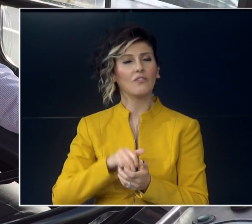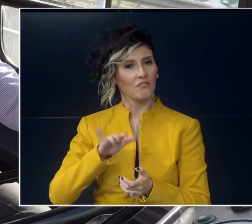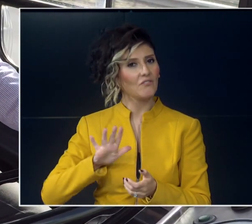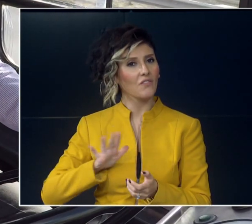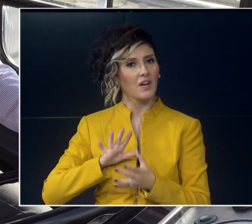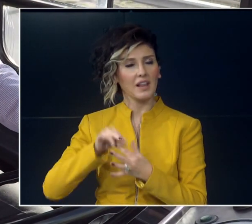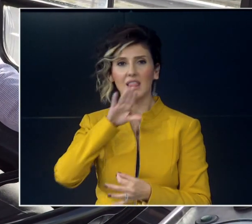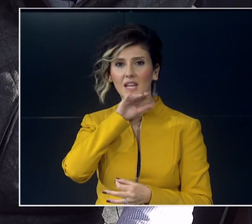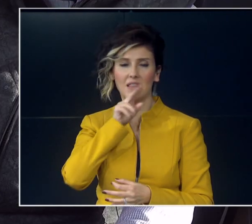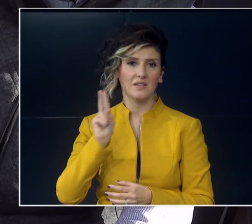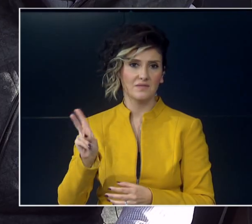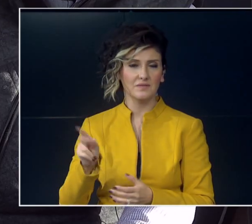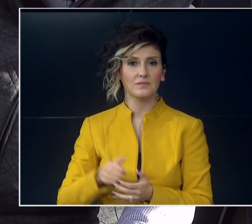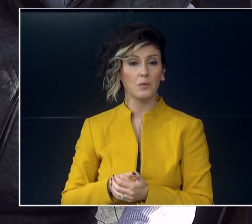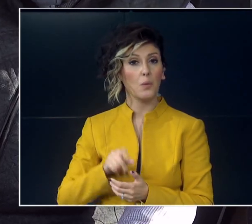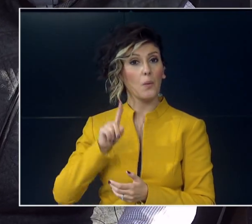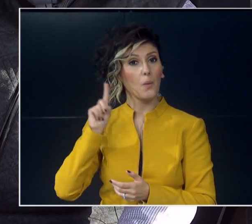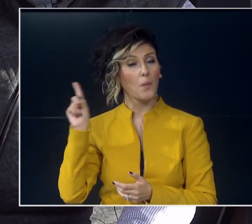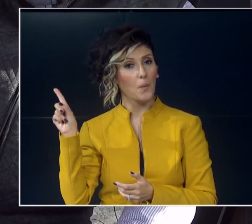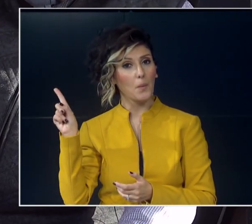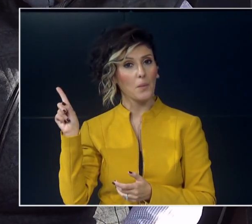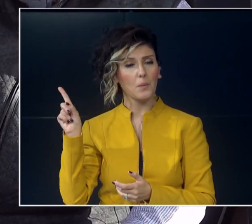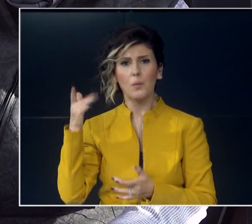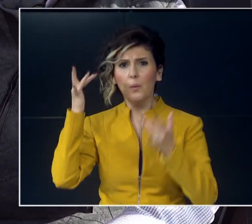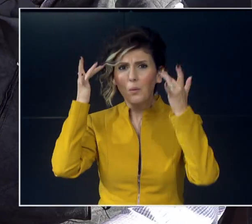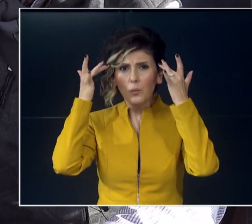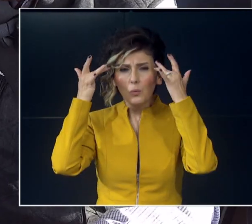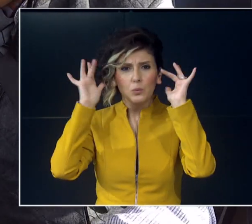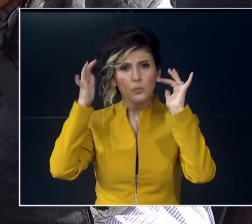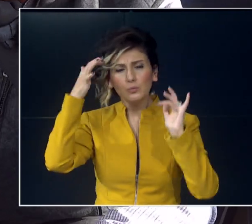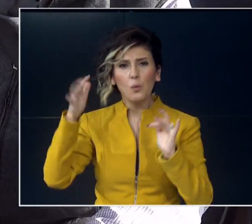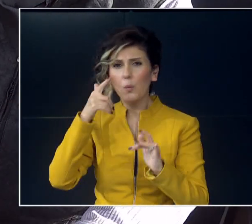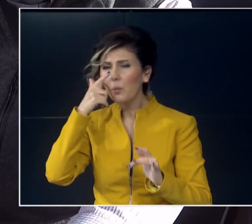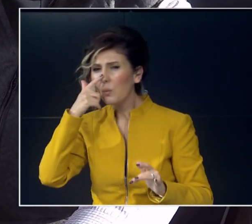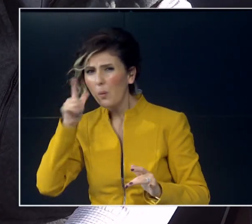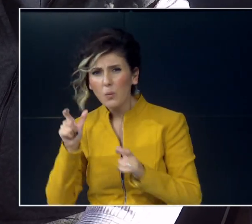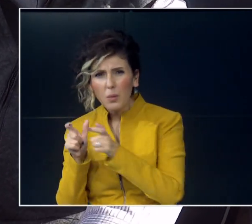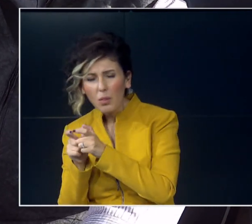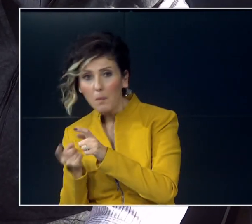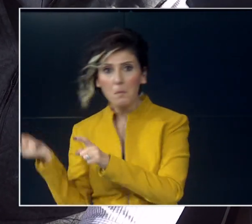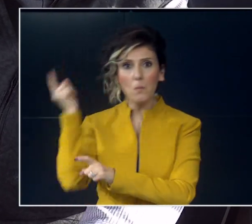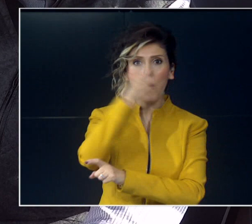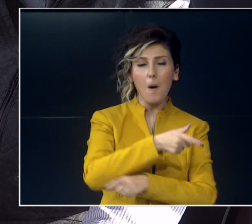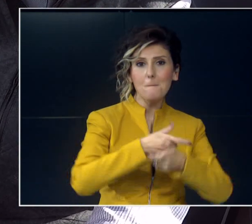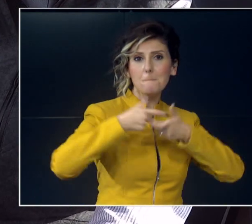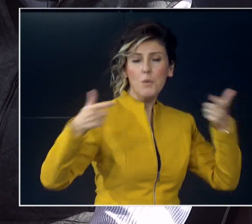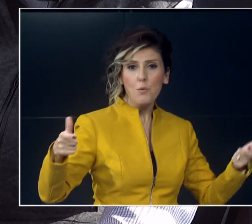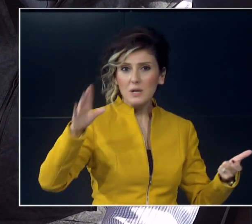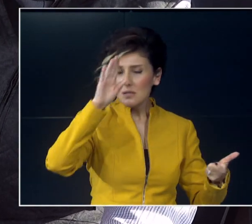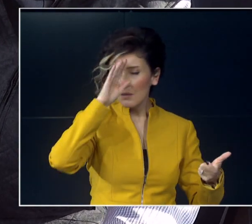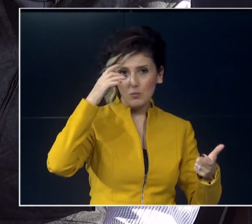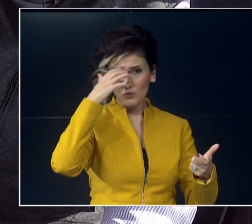çalışmaya devam ediyor. Orası bir kültür şok olmadı mı? Köyden bir anda böyle büyük bir şehire gitmek.